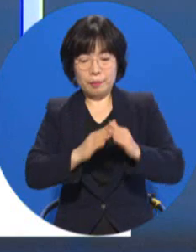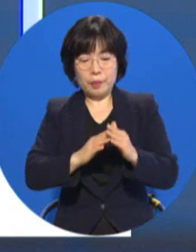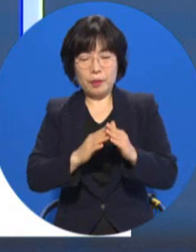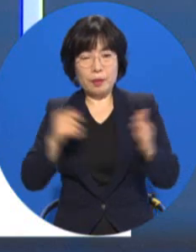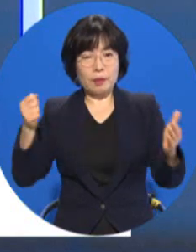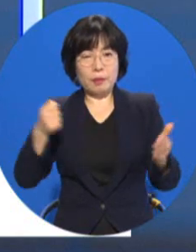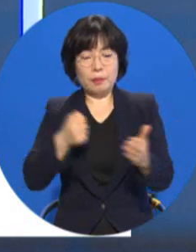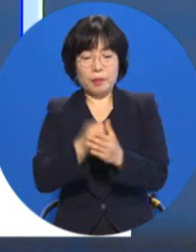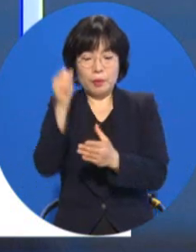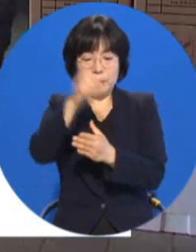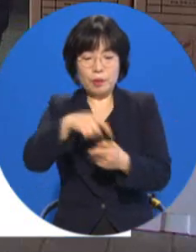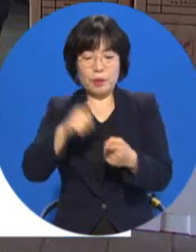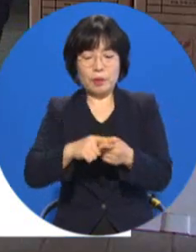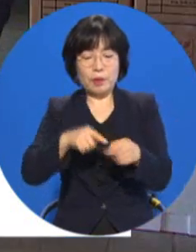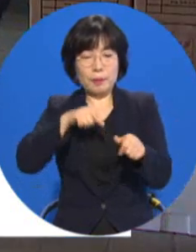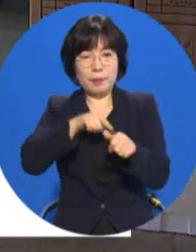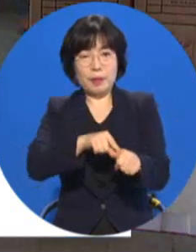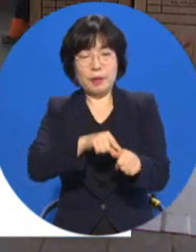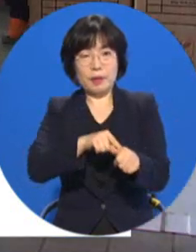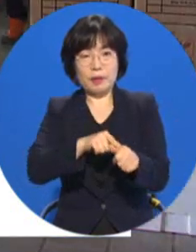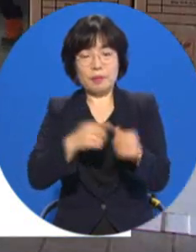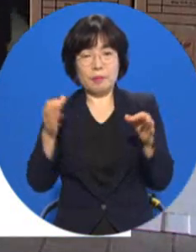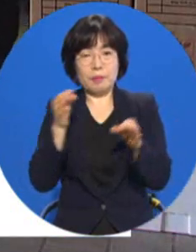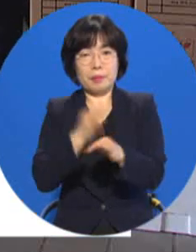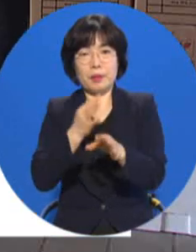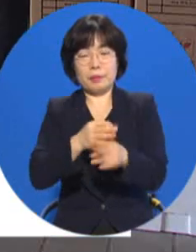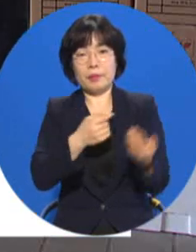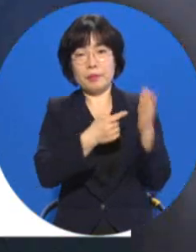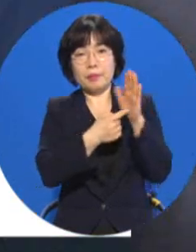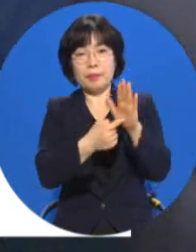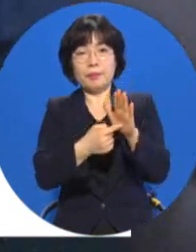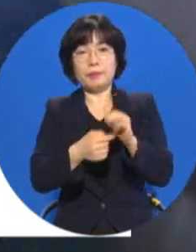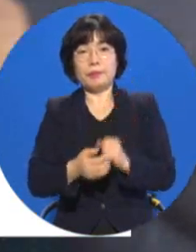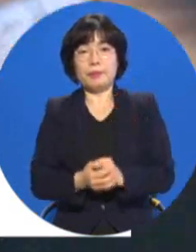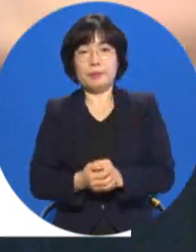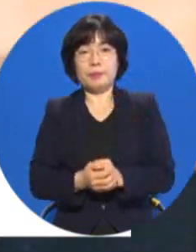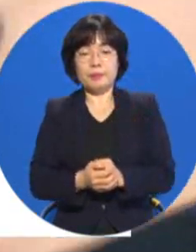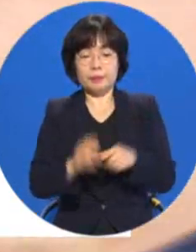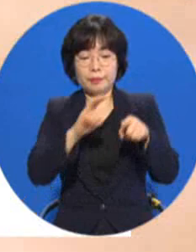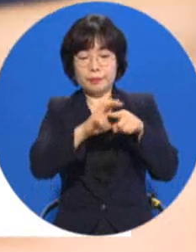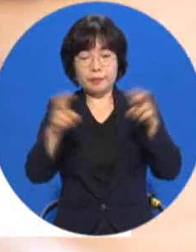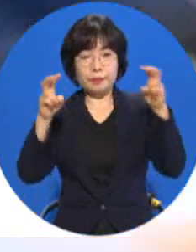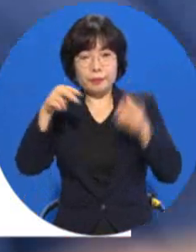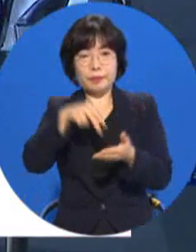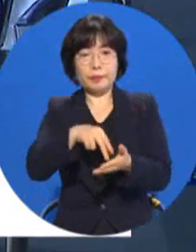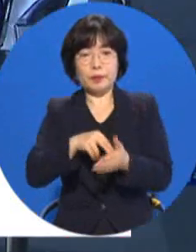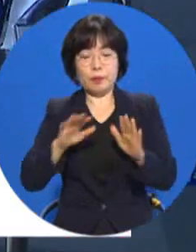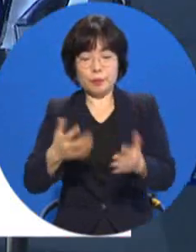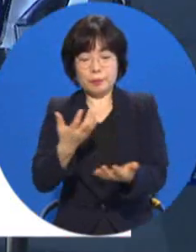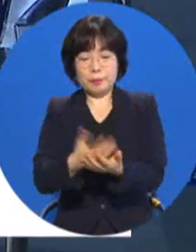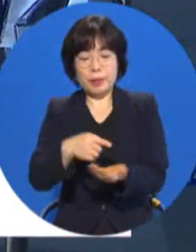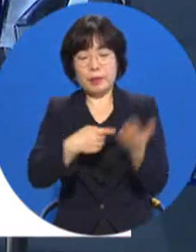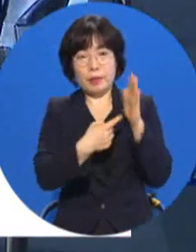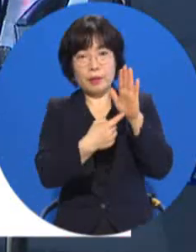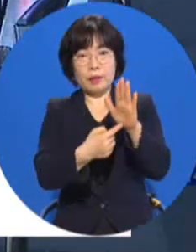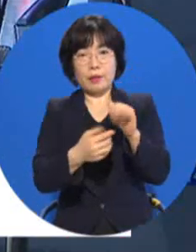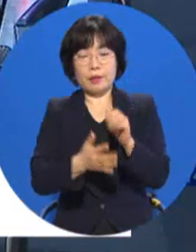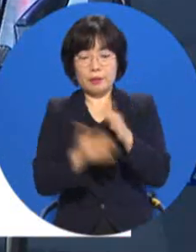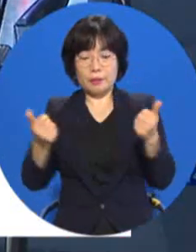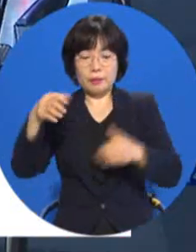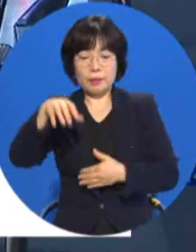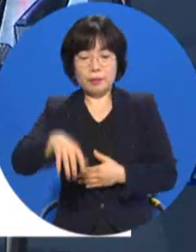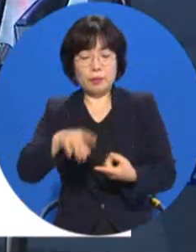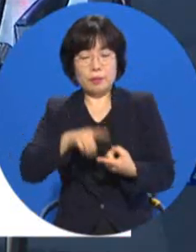조건으로 강압에 의한 약정이었다며 반박하고 나섰습니다. 여수 해상 케이블카는 오늘 입장문을 내고